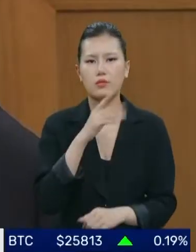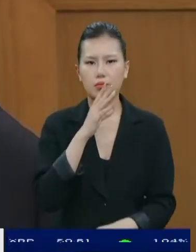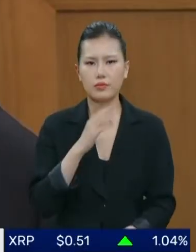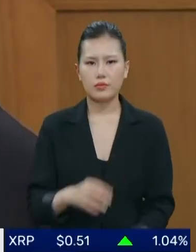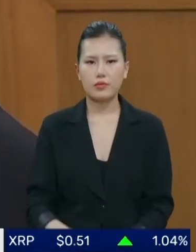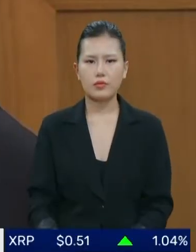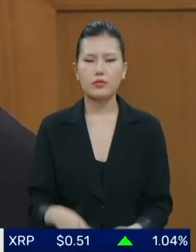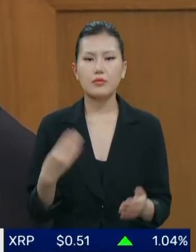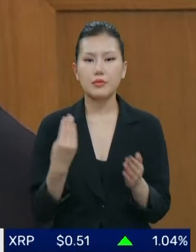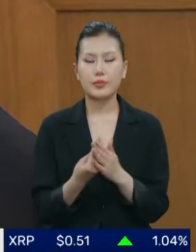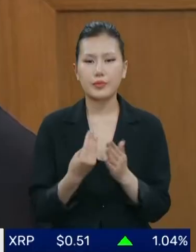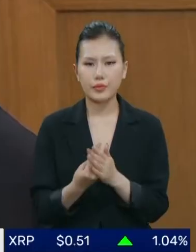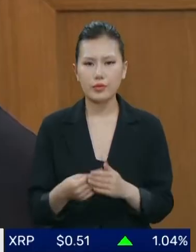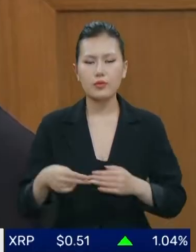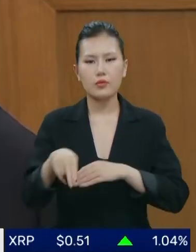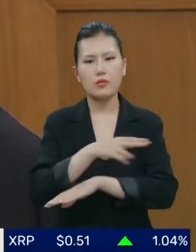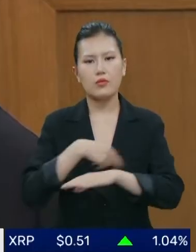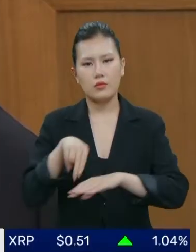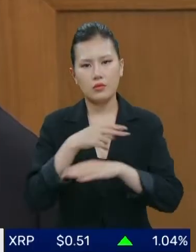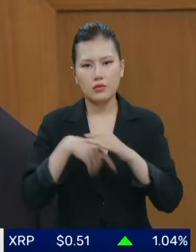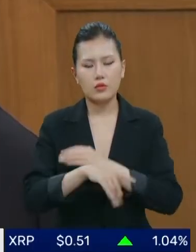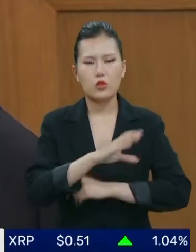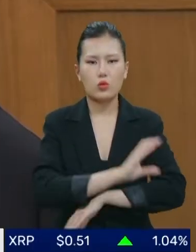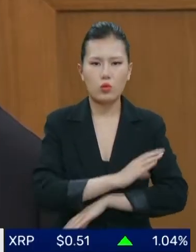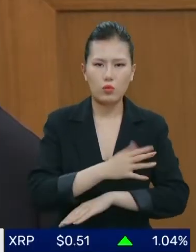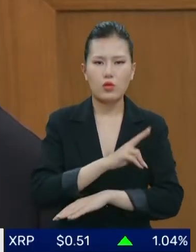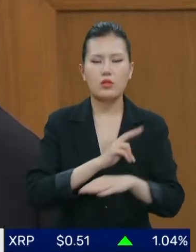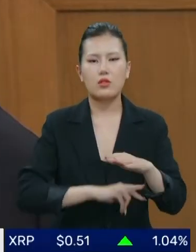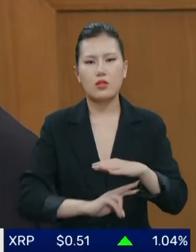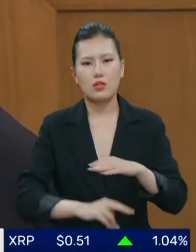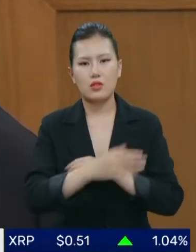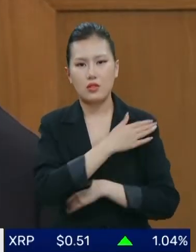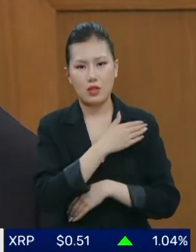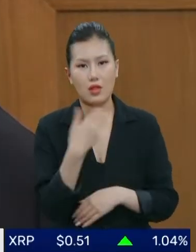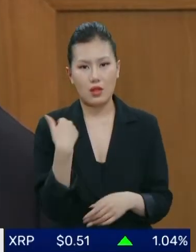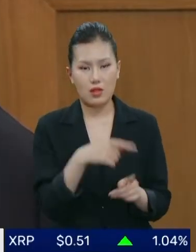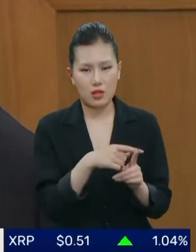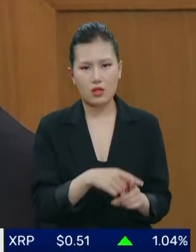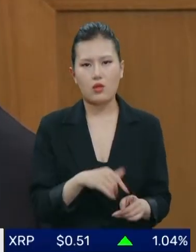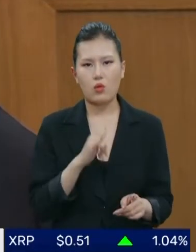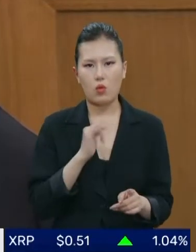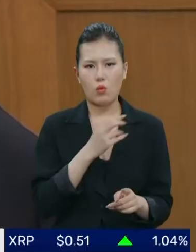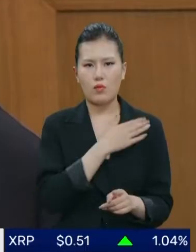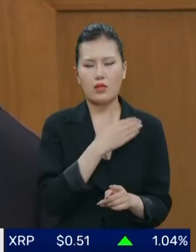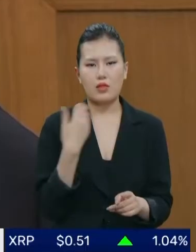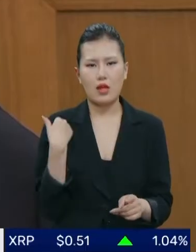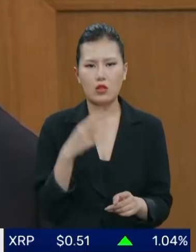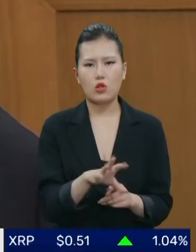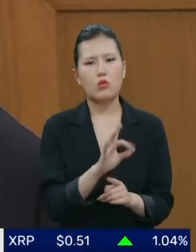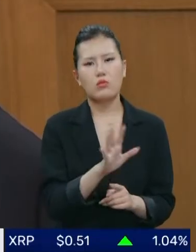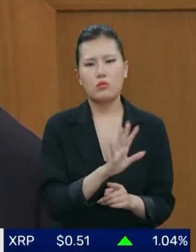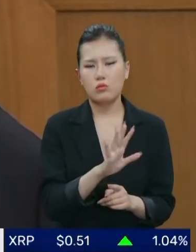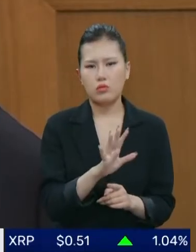Дүүргийн жишээ, дүүргийн сургууль цэцэрлэгийн дарга нарыг болохоор нийслэлийн дарга томилгоос илүүтэйгээр